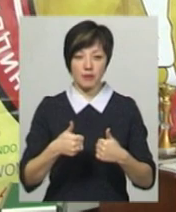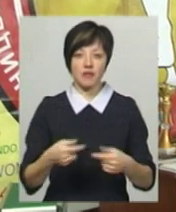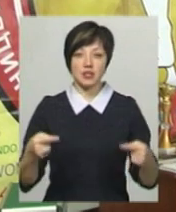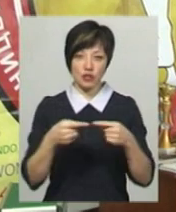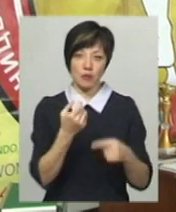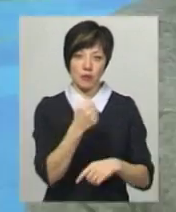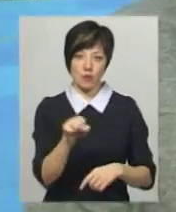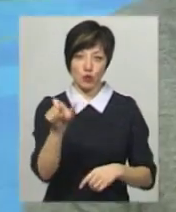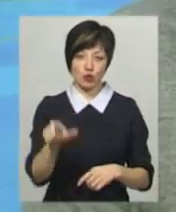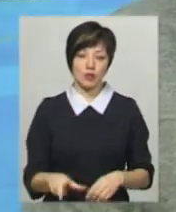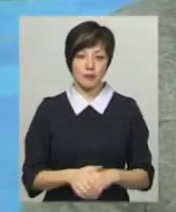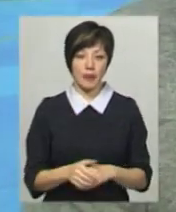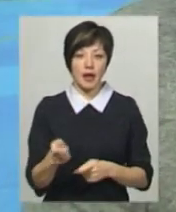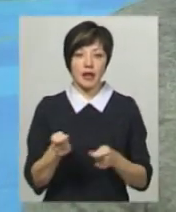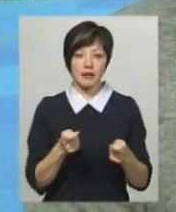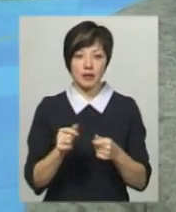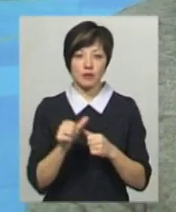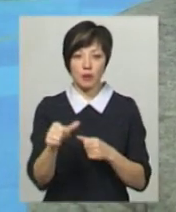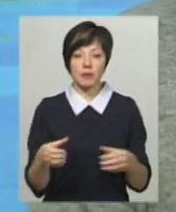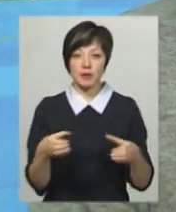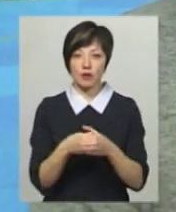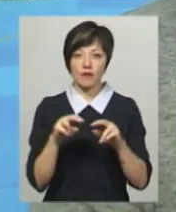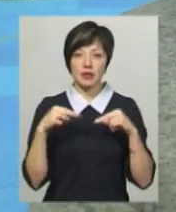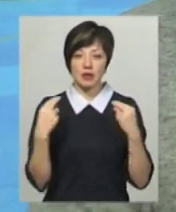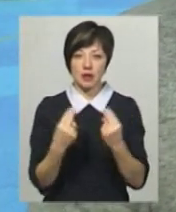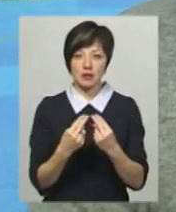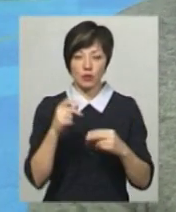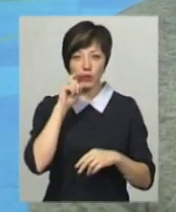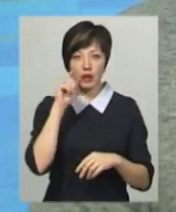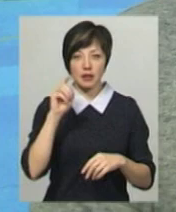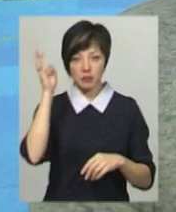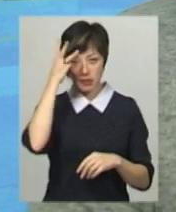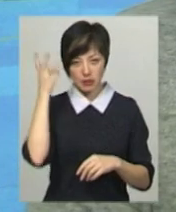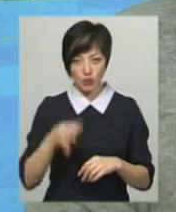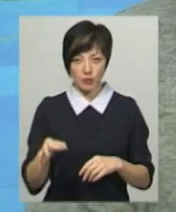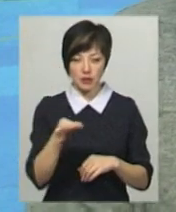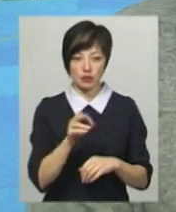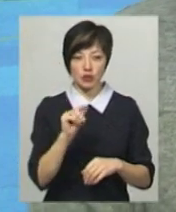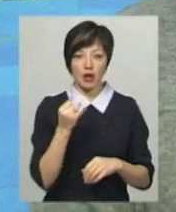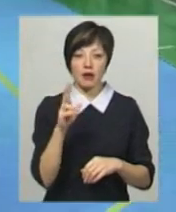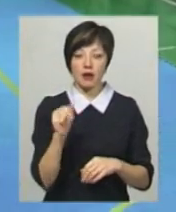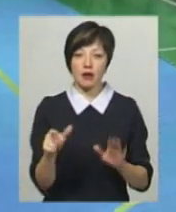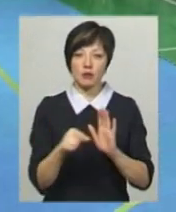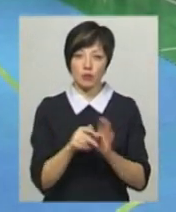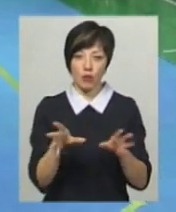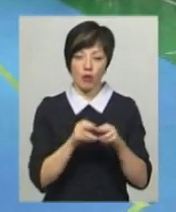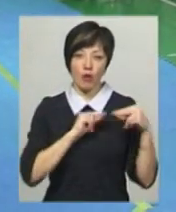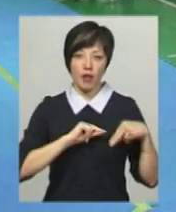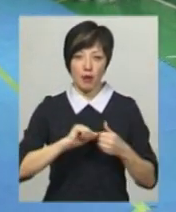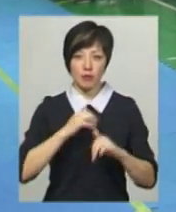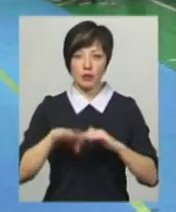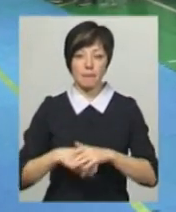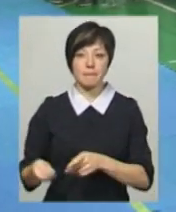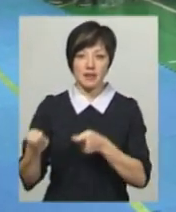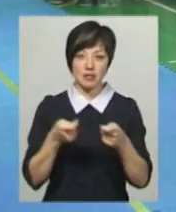визначається переможець. Керівник відокремленого підрозділу Федерації тхеквондо України Хмельницької області Сергій Чайка разом з колегами з Кам'янця-Подільського